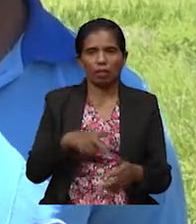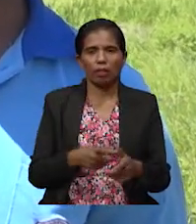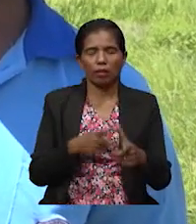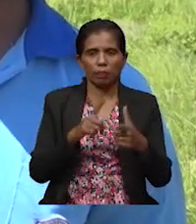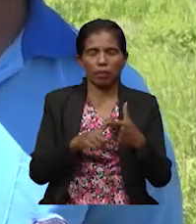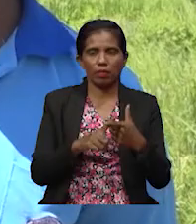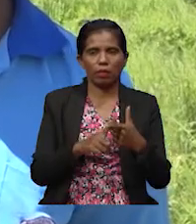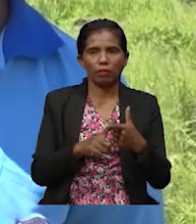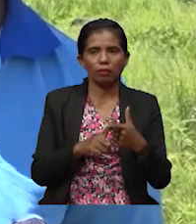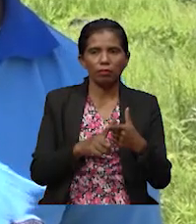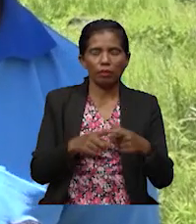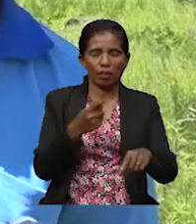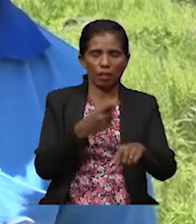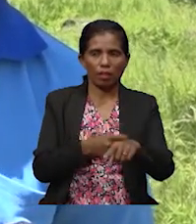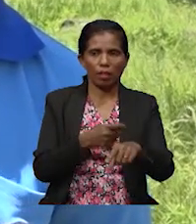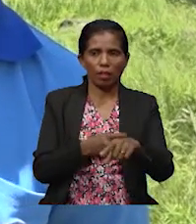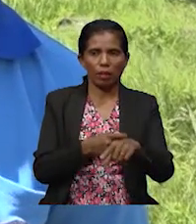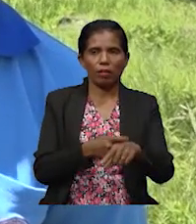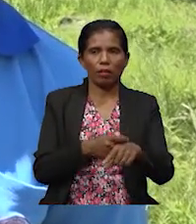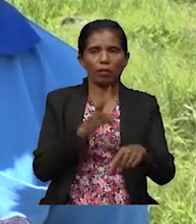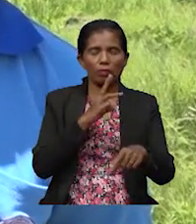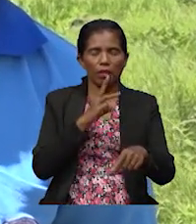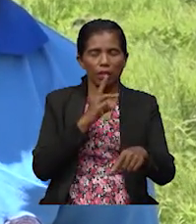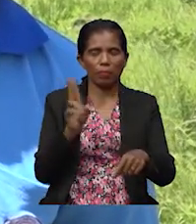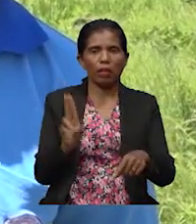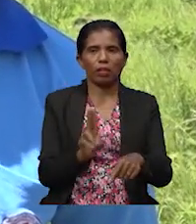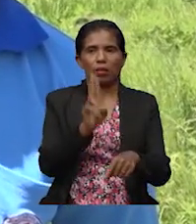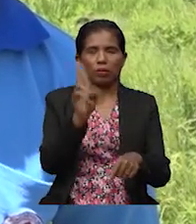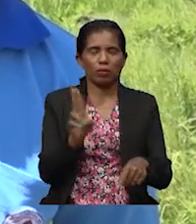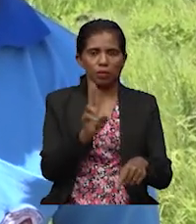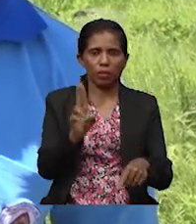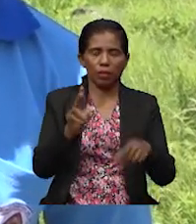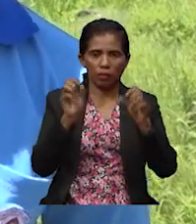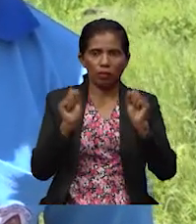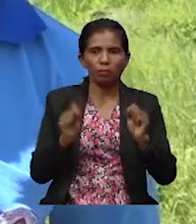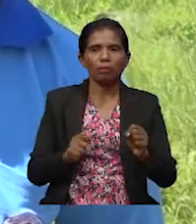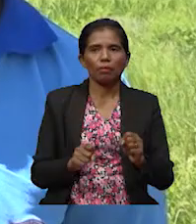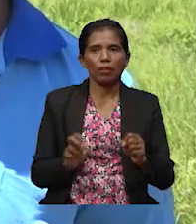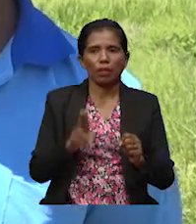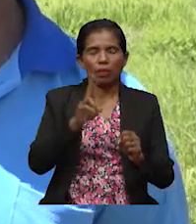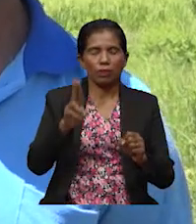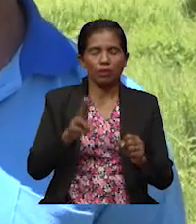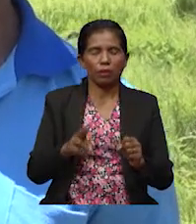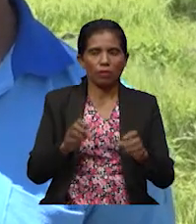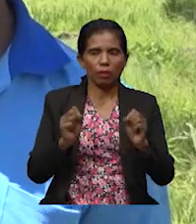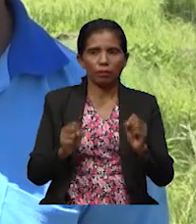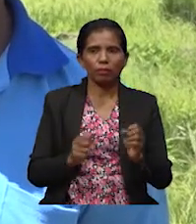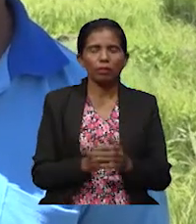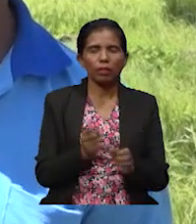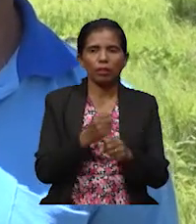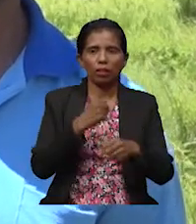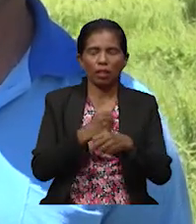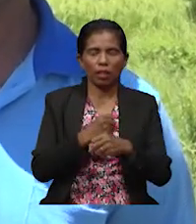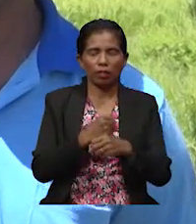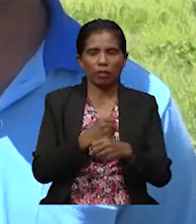de tempo bai loron be ne sira bel utulize hori usa bahalai natar i resto berhala fali